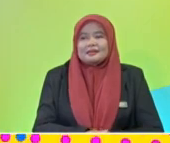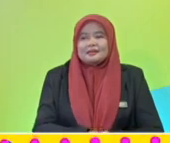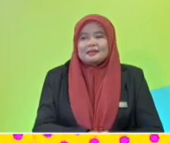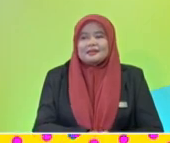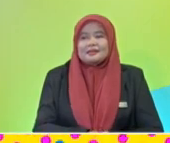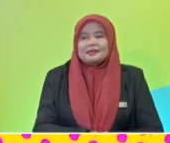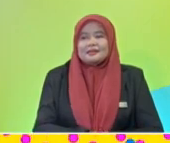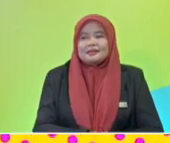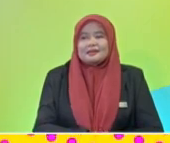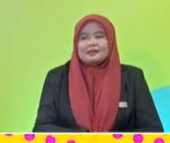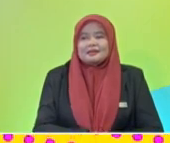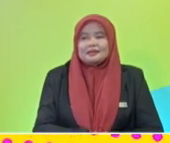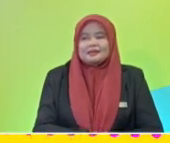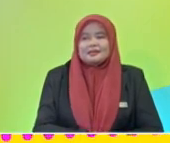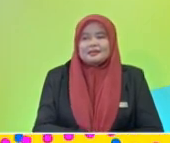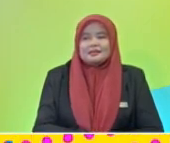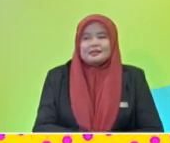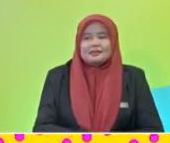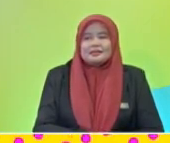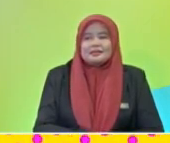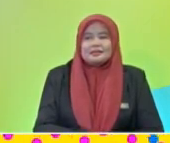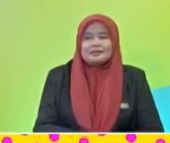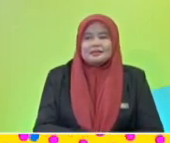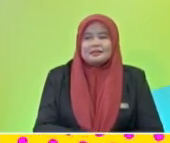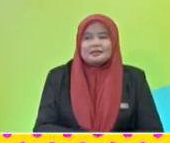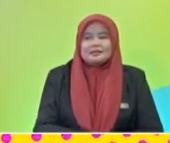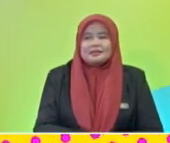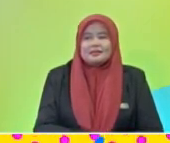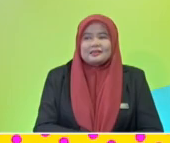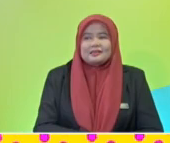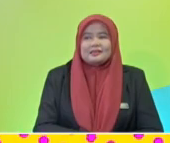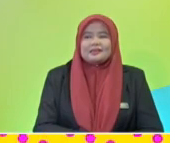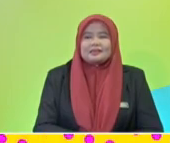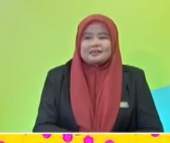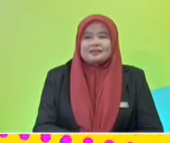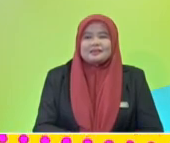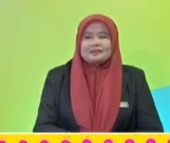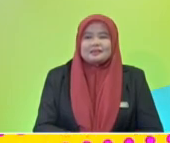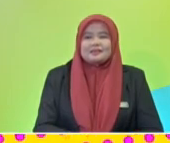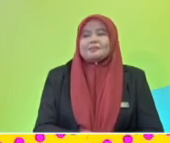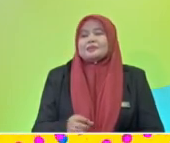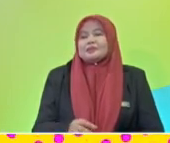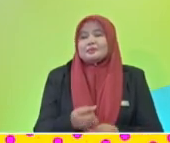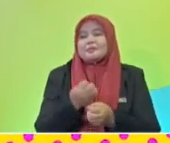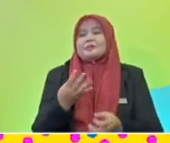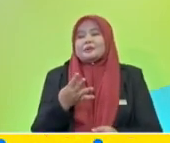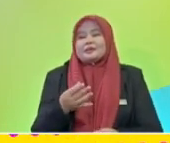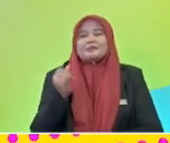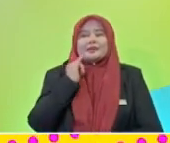Iman Iman okey Oh dia bulatkan Cikgu dia bulatkan bulatkan dapat berapa